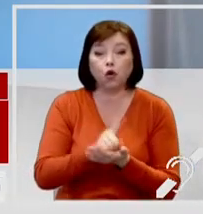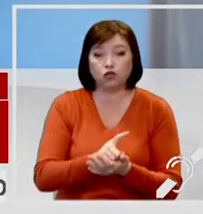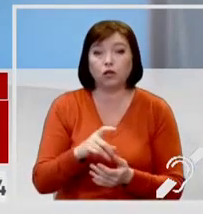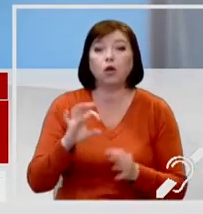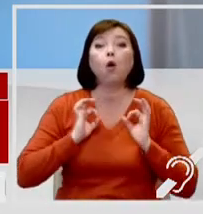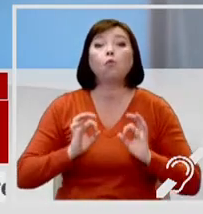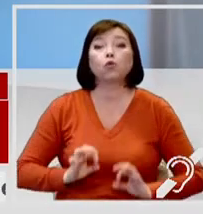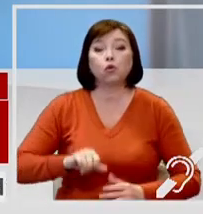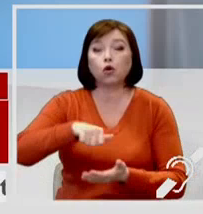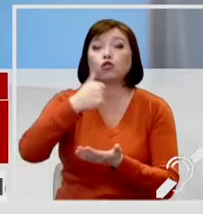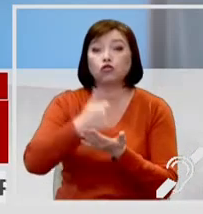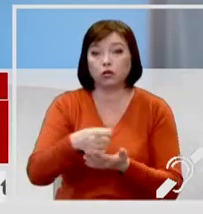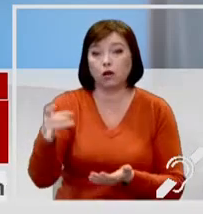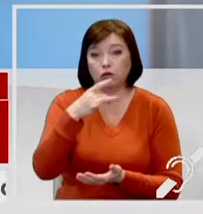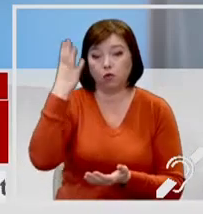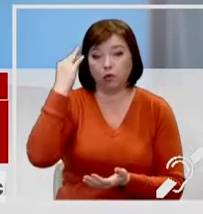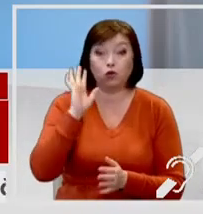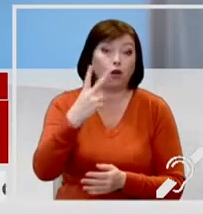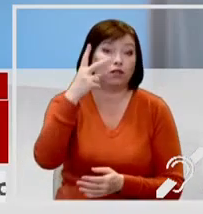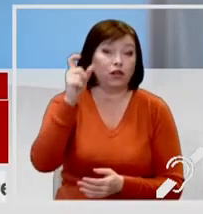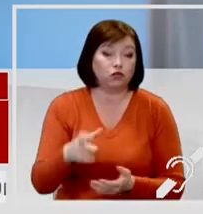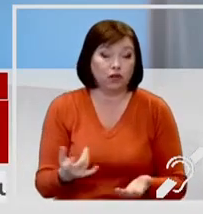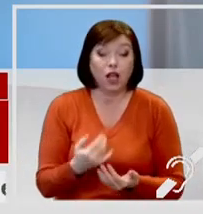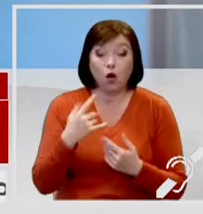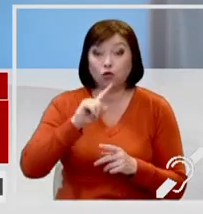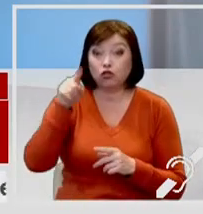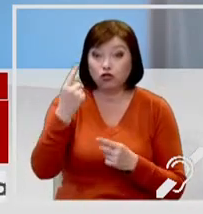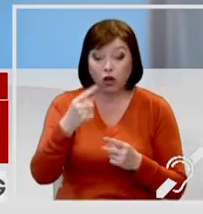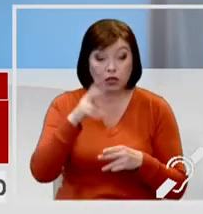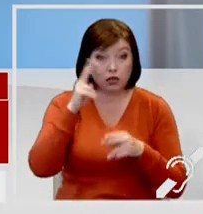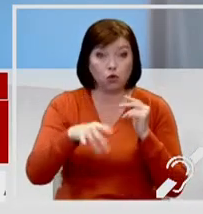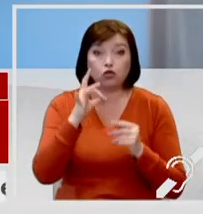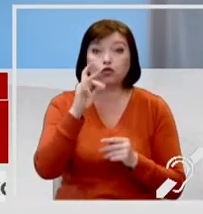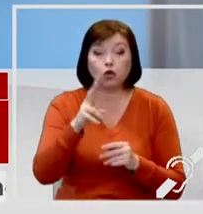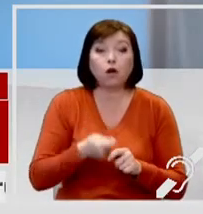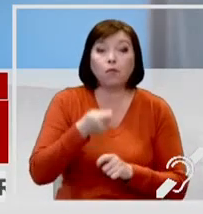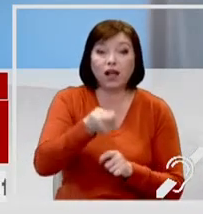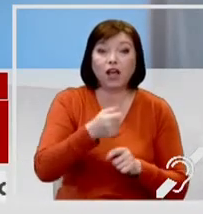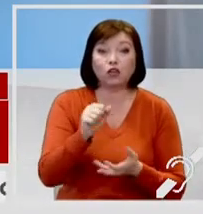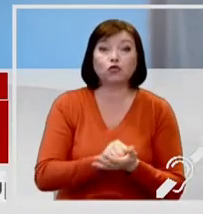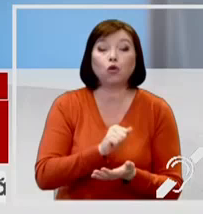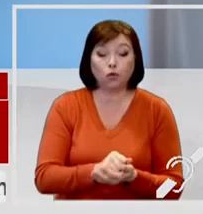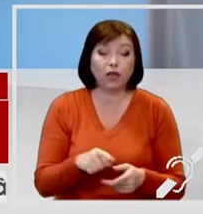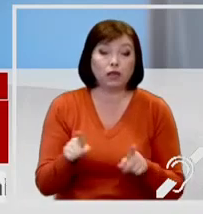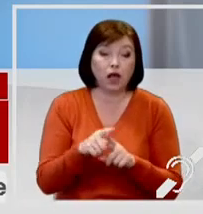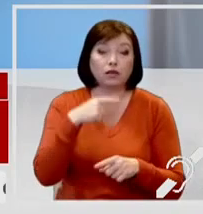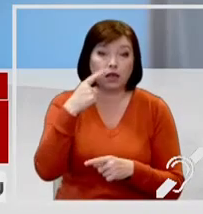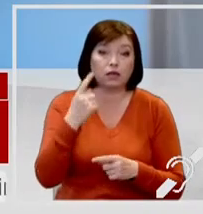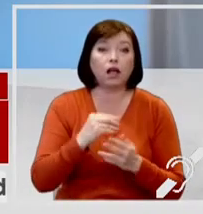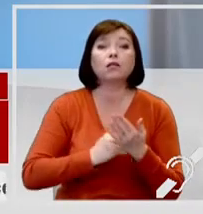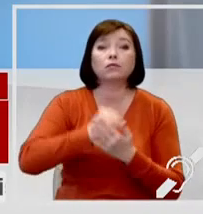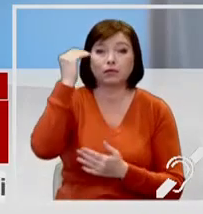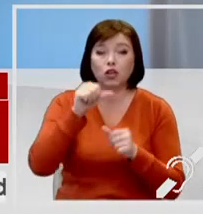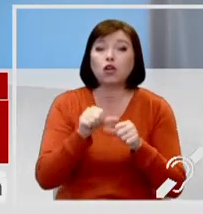de procuror general al Republicii Moldova. Acum o oră a expirat termenul de depunere a dosarelor, anunță Consiliul Superior